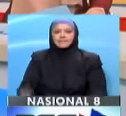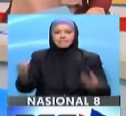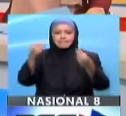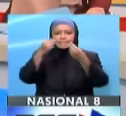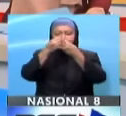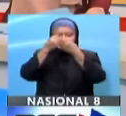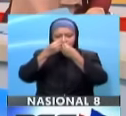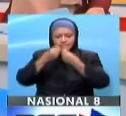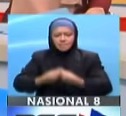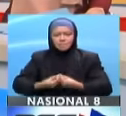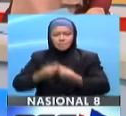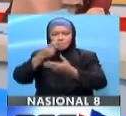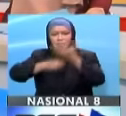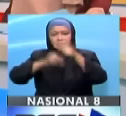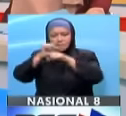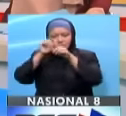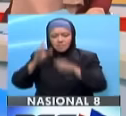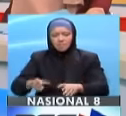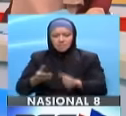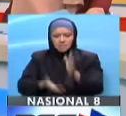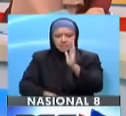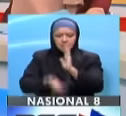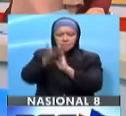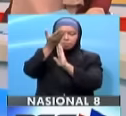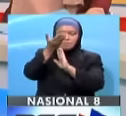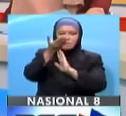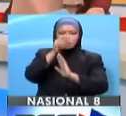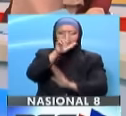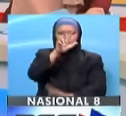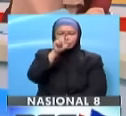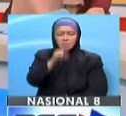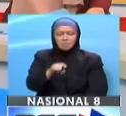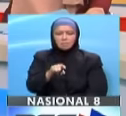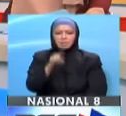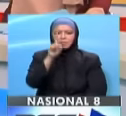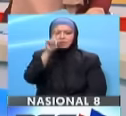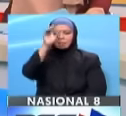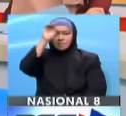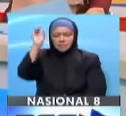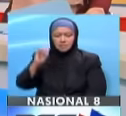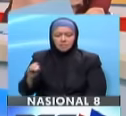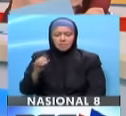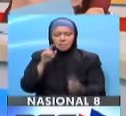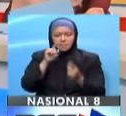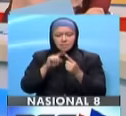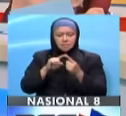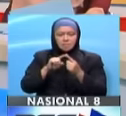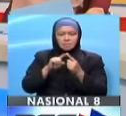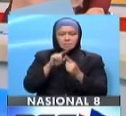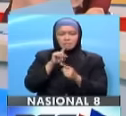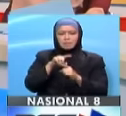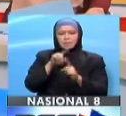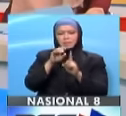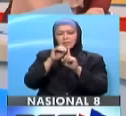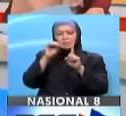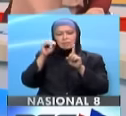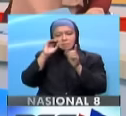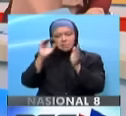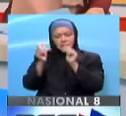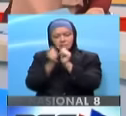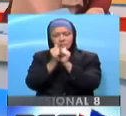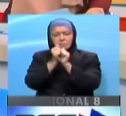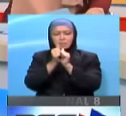Indeks harga pengguna IHP meningkat 3.1% kepada 113.9 pada Ogos 2015